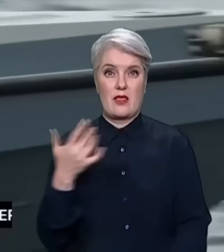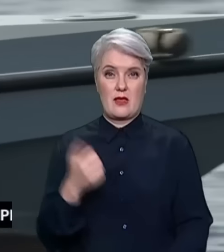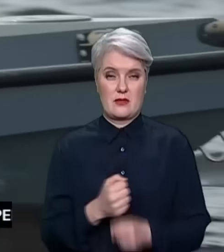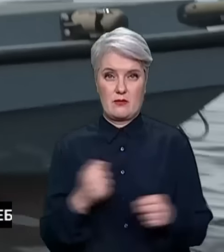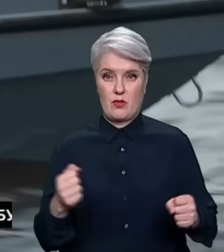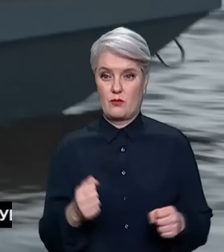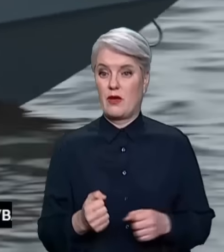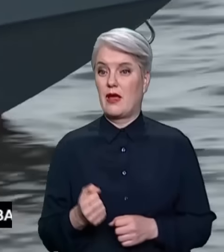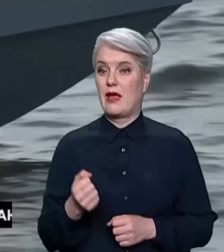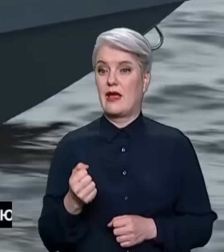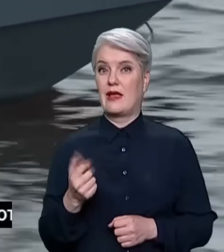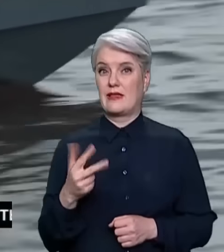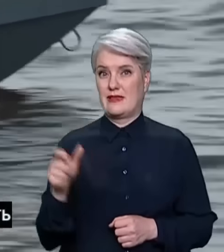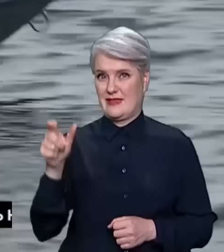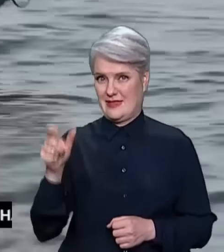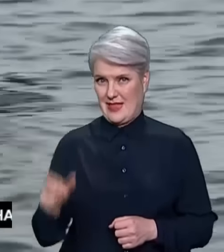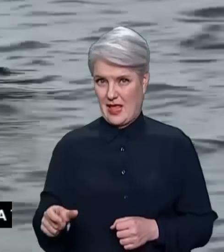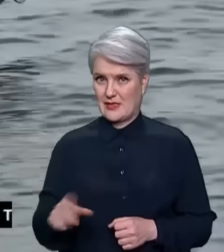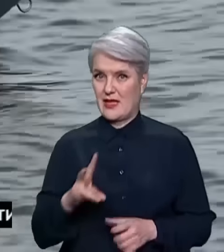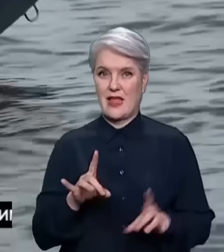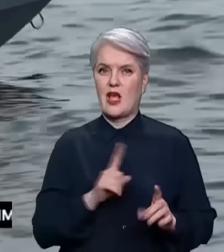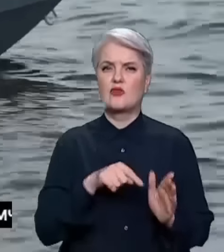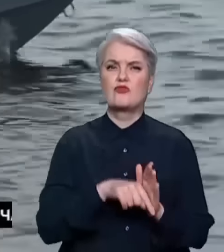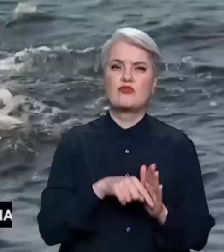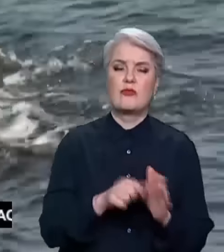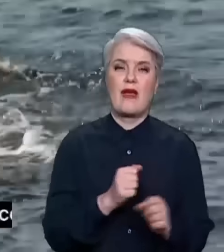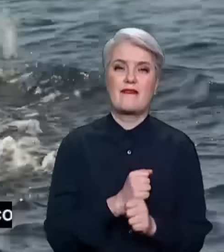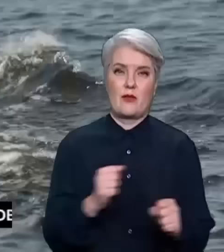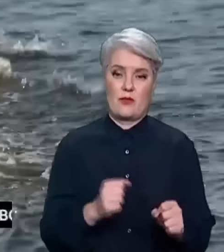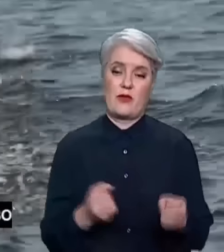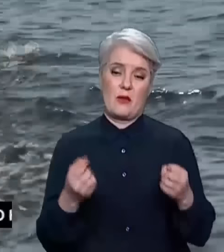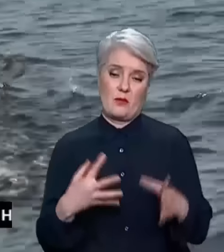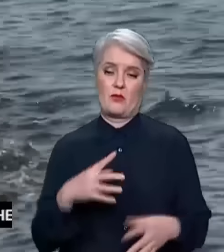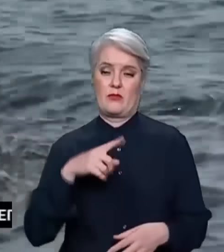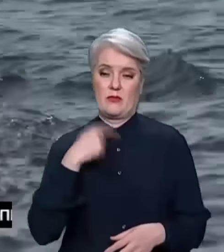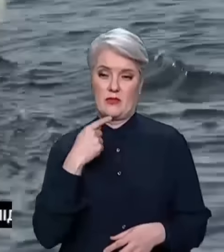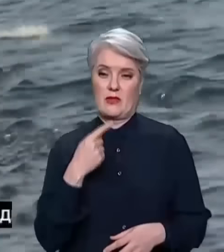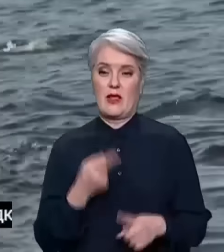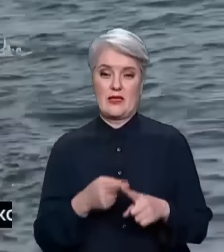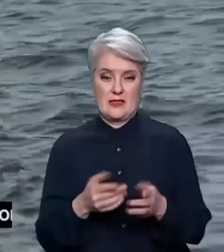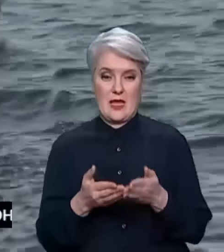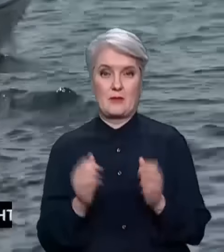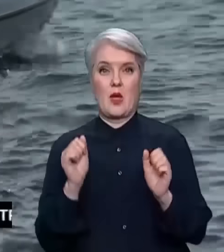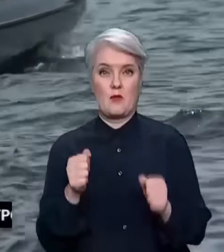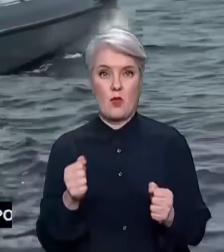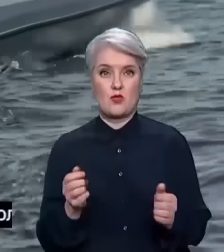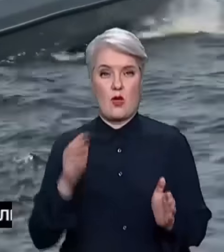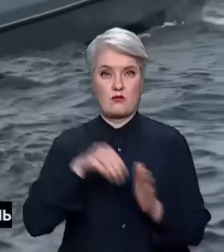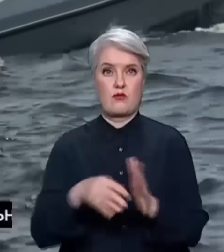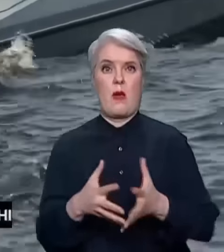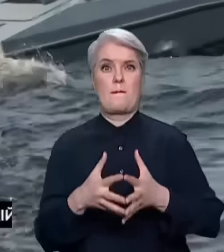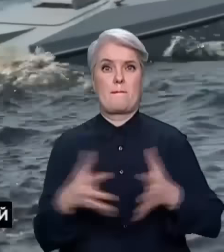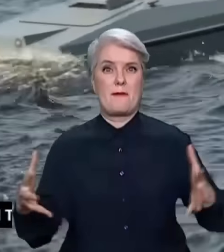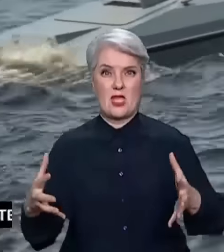Сам 13-й не розкриває нам подробиць про тип вибухівки на борту «Магури». Лише зазначає, безпілотник може нести більший